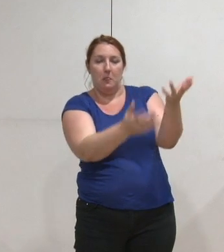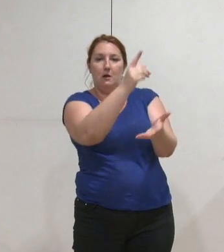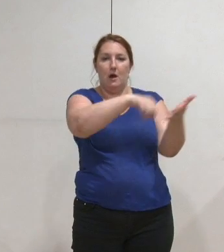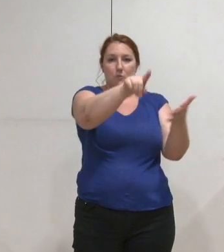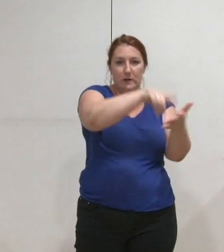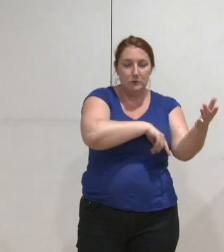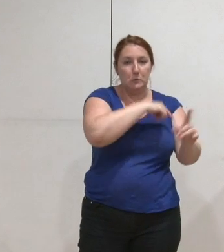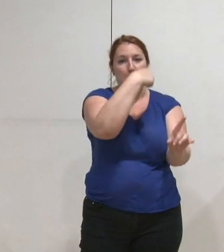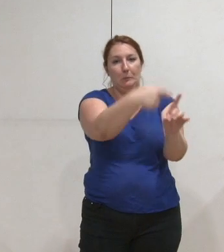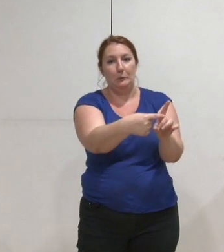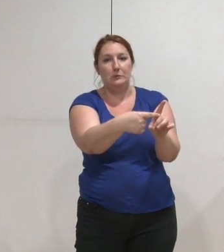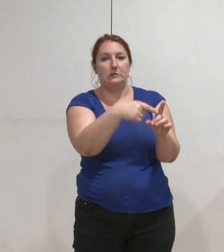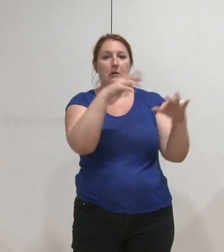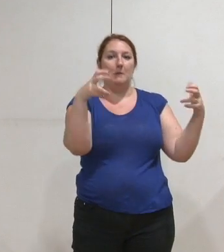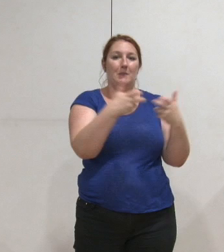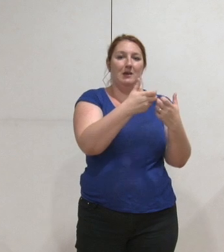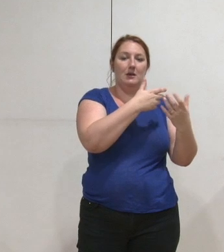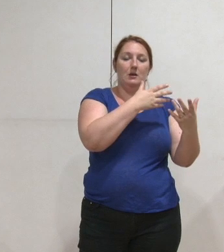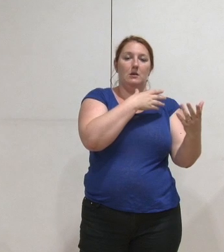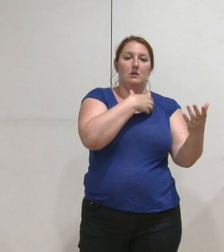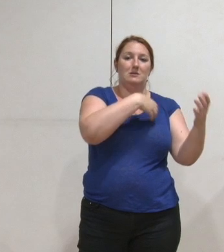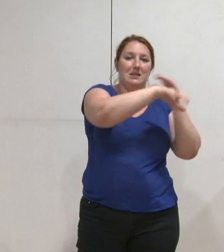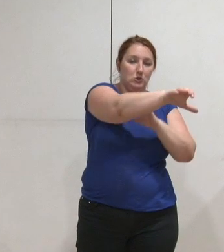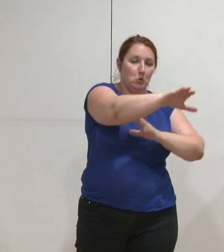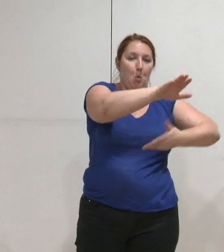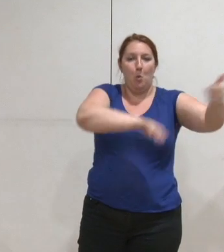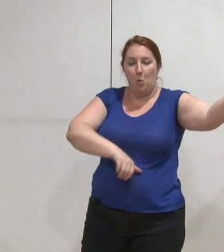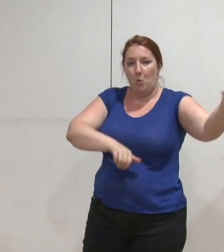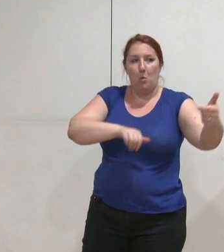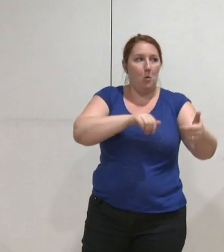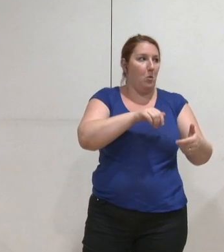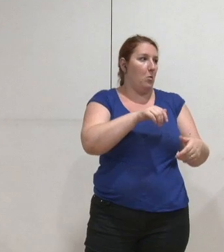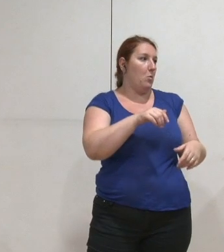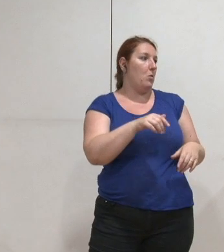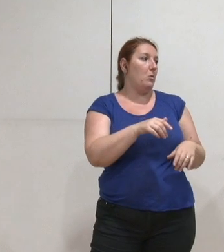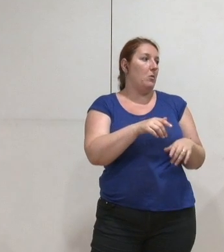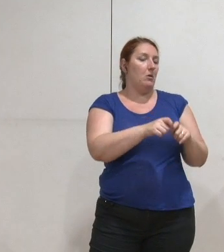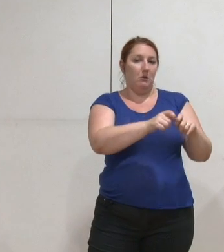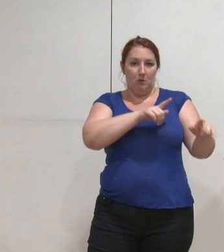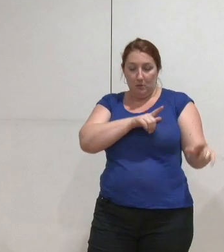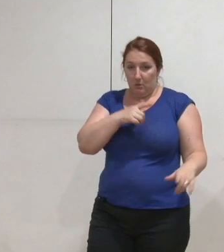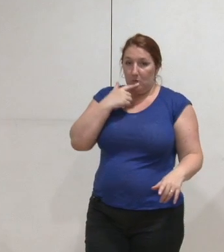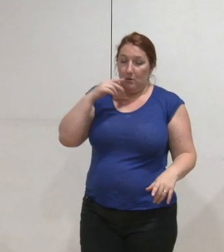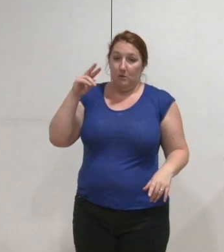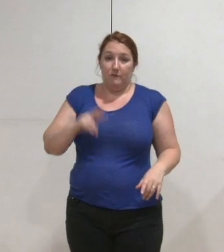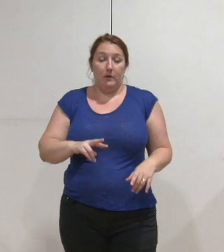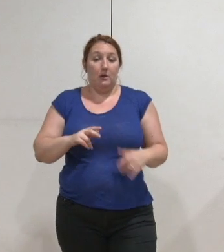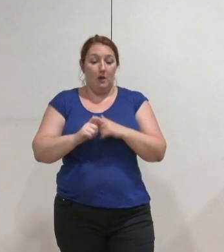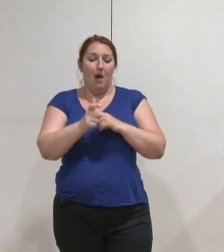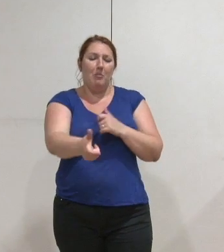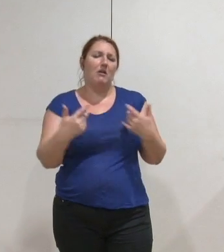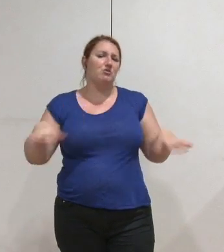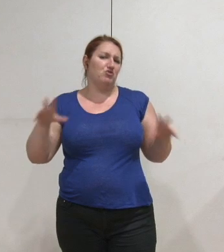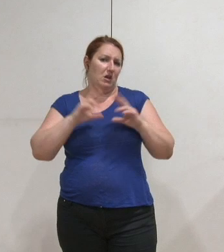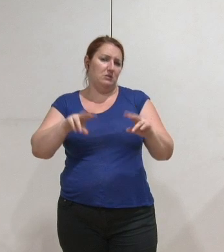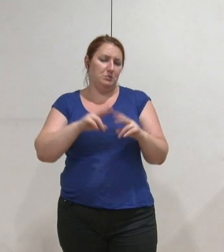ajustements de de prix de cession d'actifs nous avons déjà expliqué ces impacts précédemment